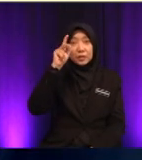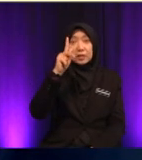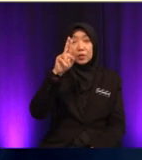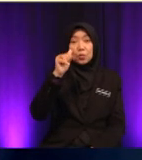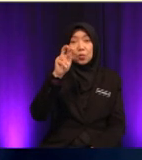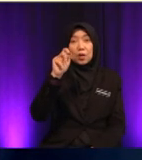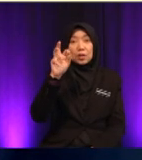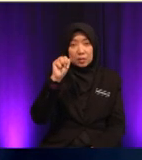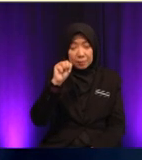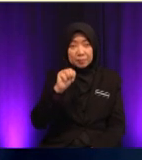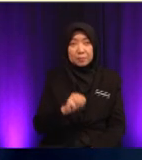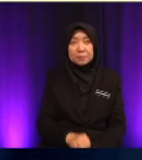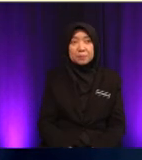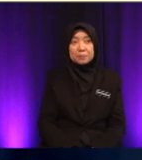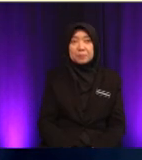ini